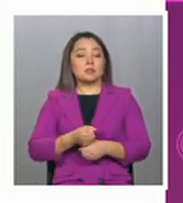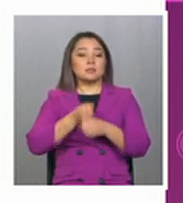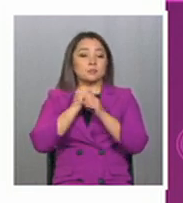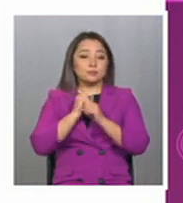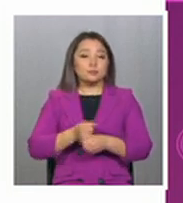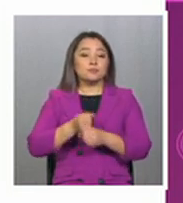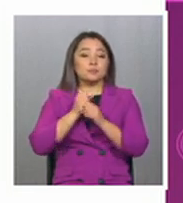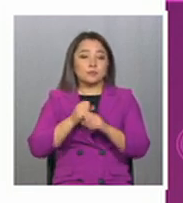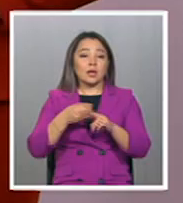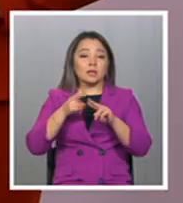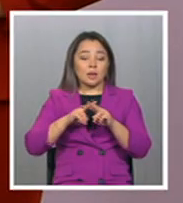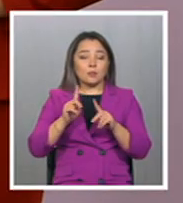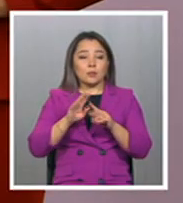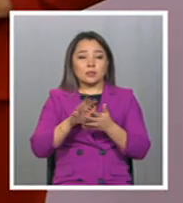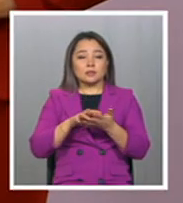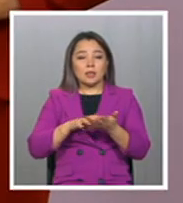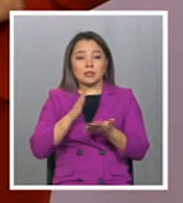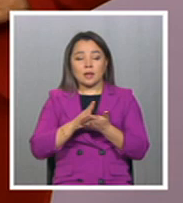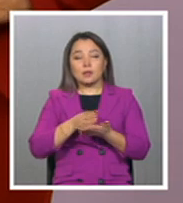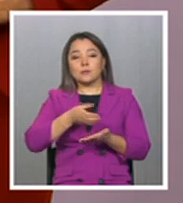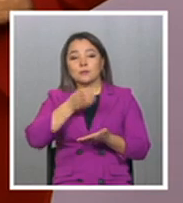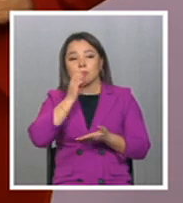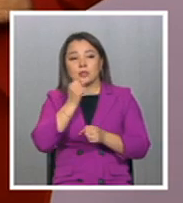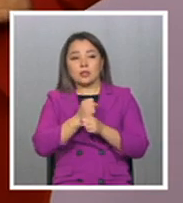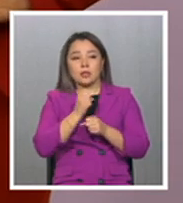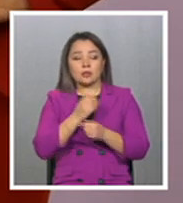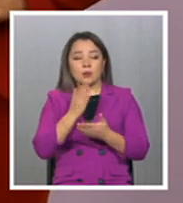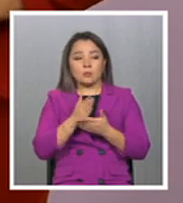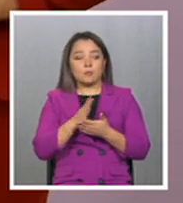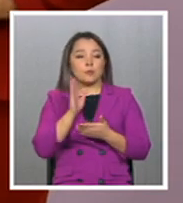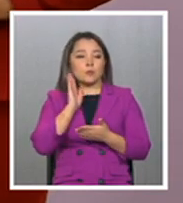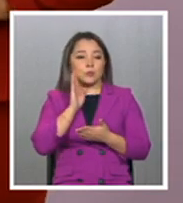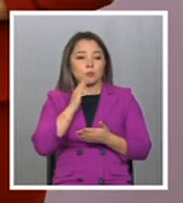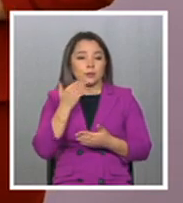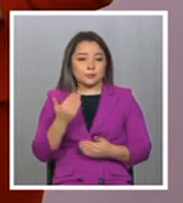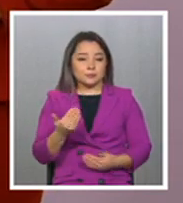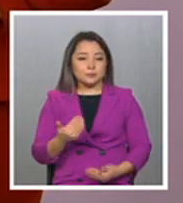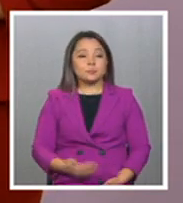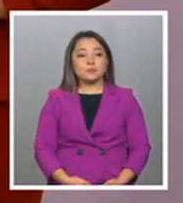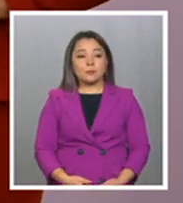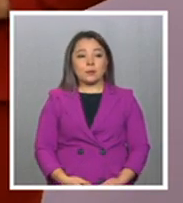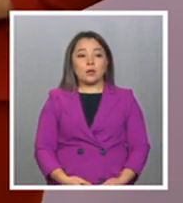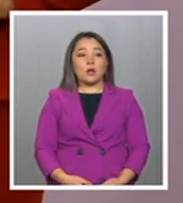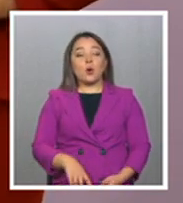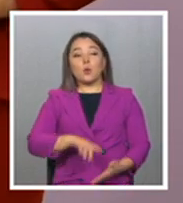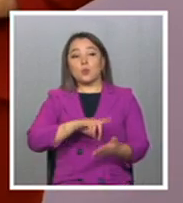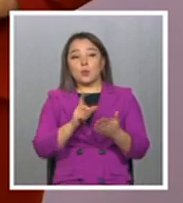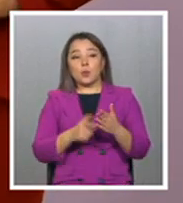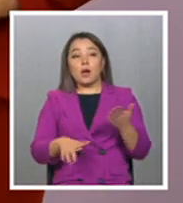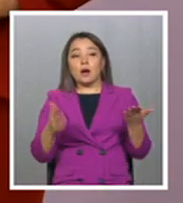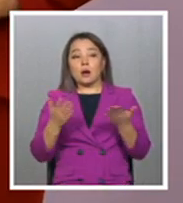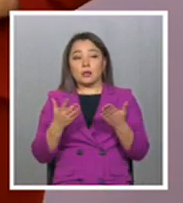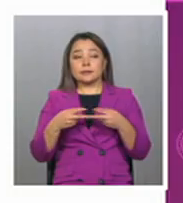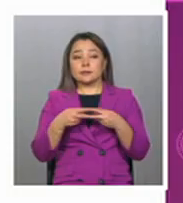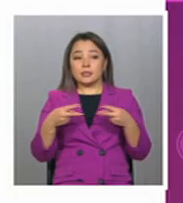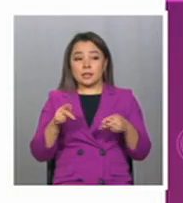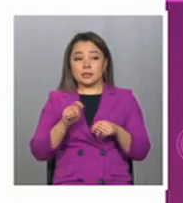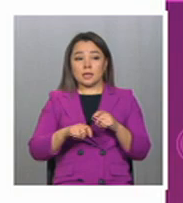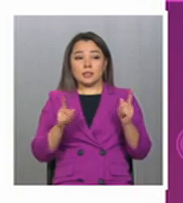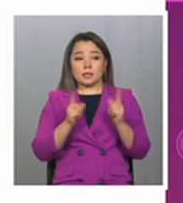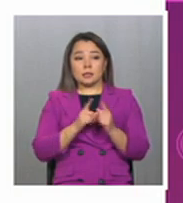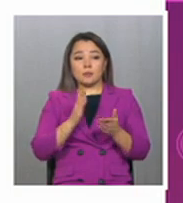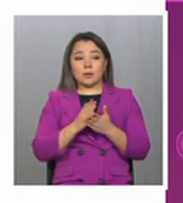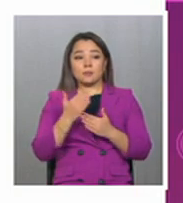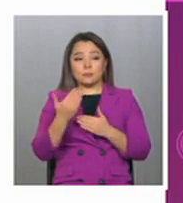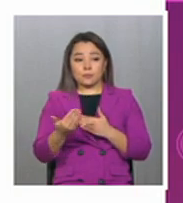пісетін ыдыс екен. Ал енді өлеңмен жұмыс. Балалар, өлеңде қандай теңеу кездеседі?